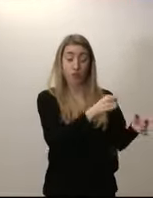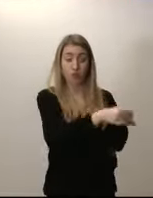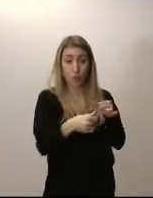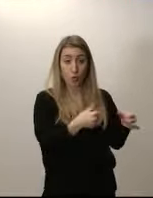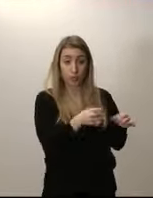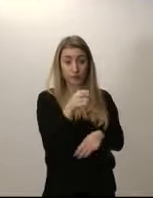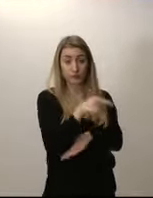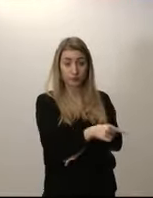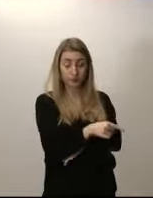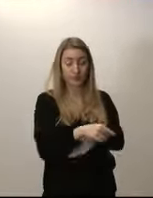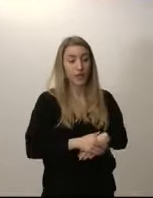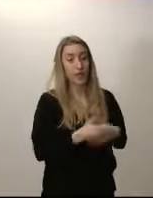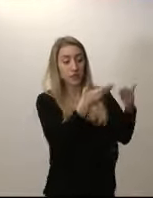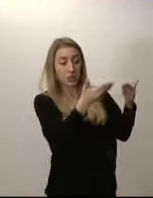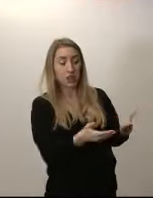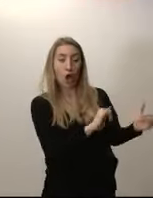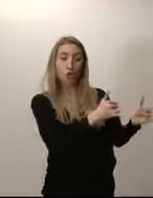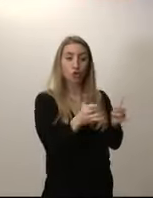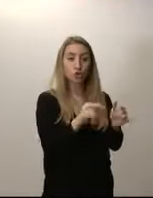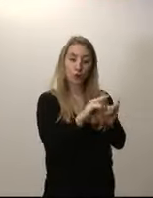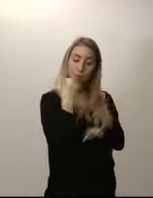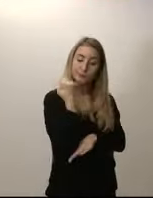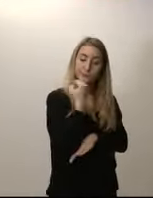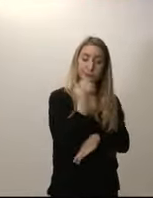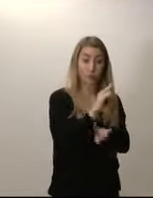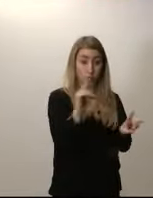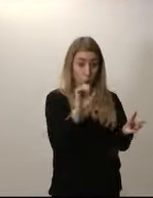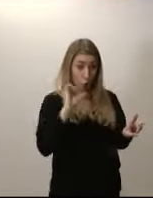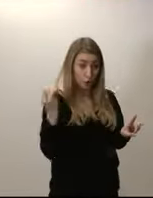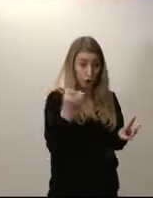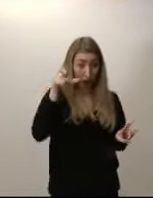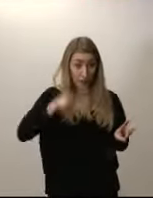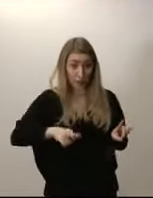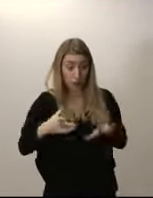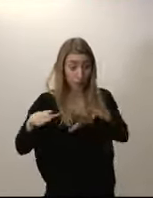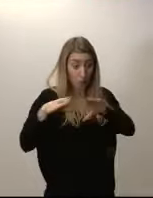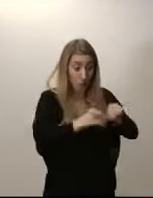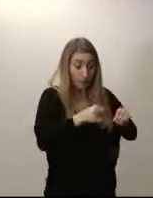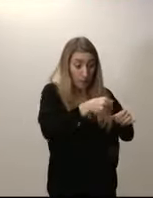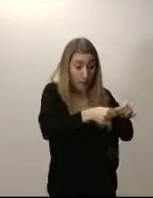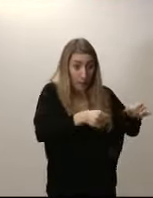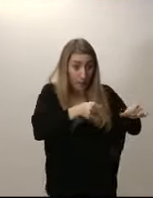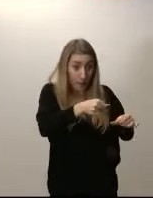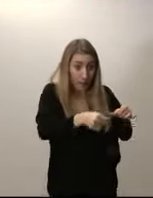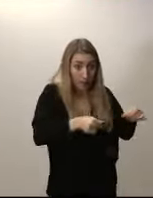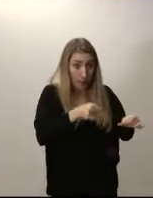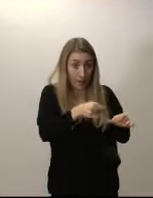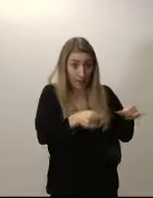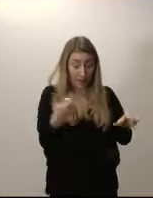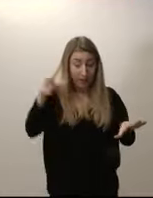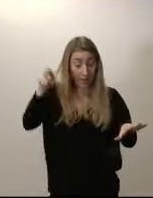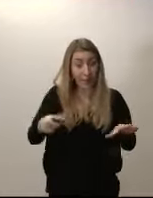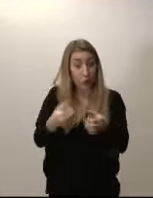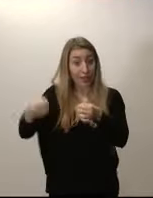En dépit des apparences, ce n'est pas un jeu solitaire. Chaque geste que fait le poseur de puzzle, le faiseur de puzzle l'a fait avant lui.